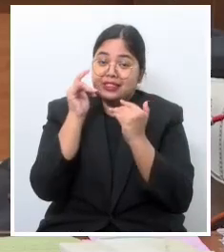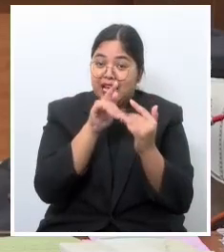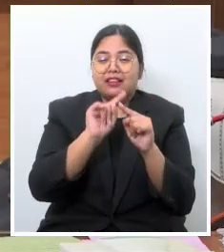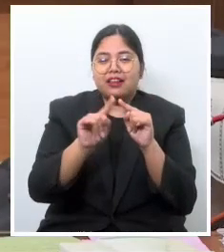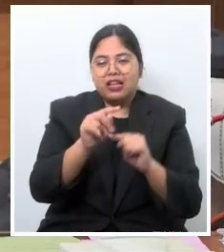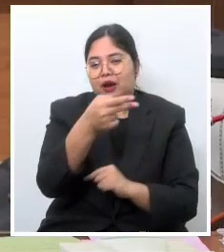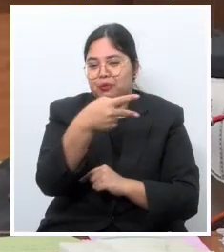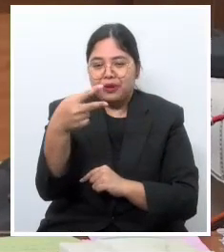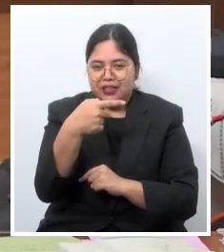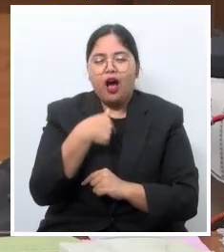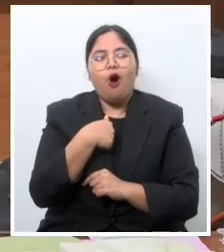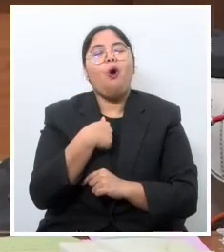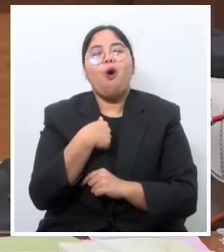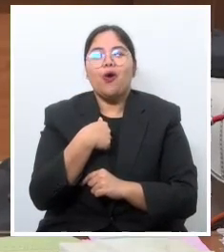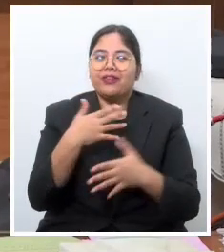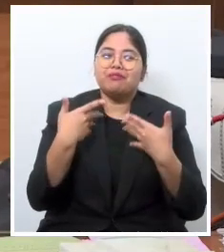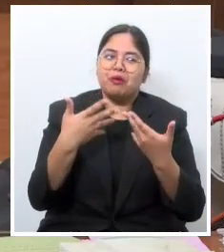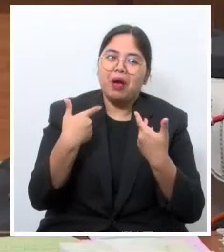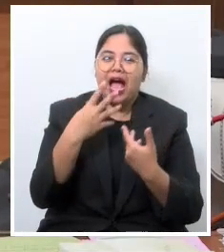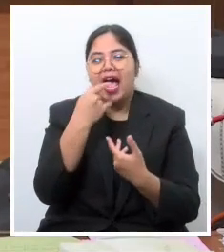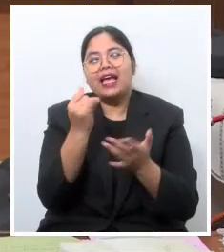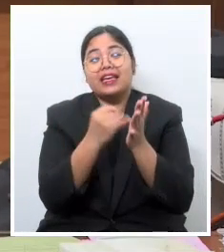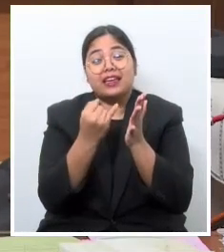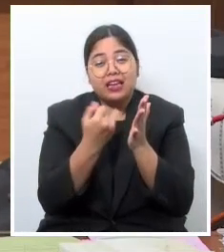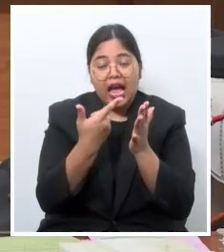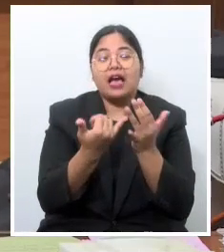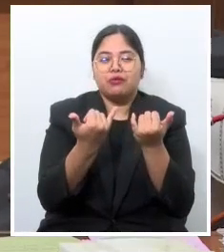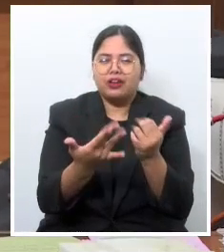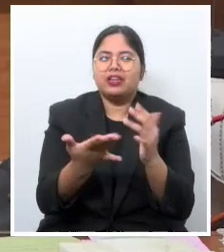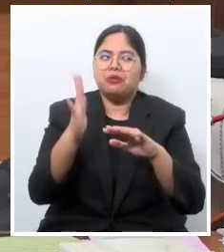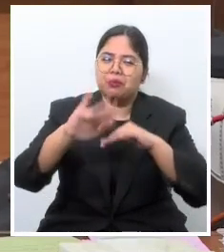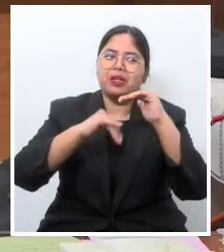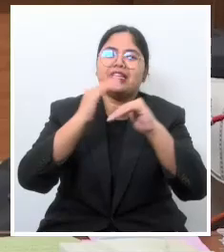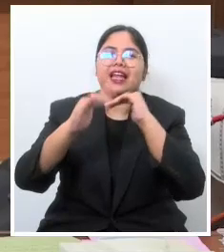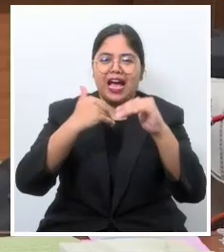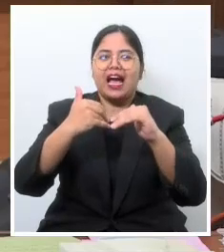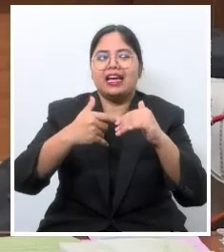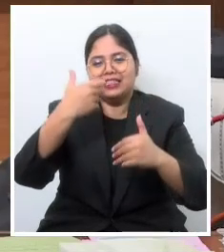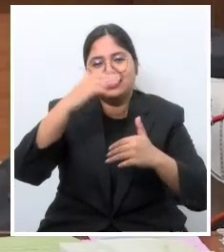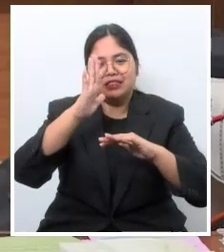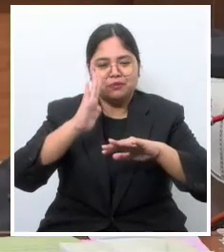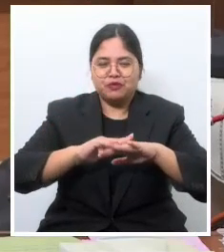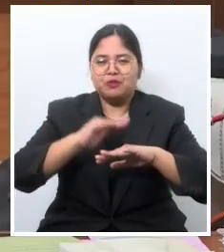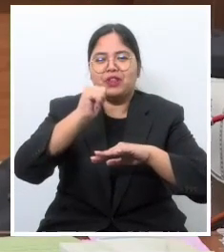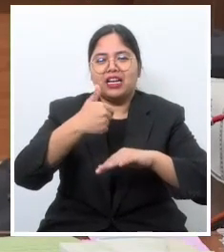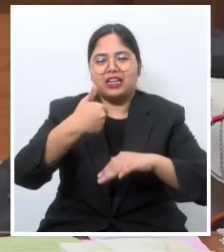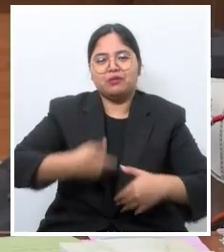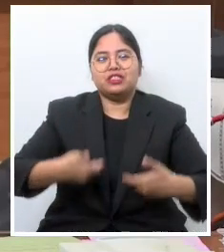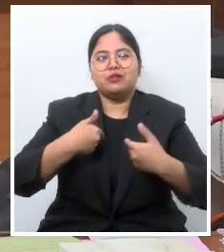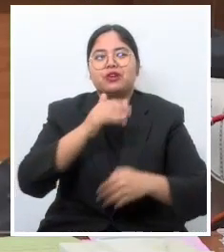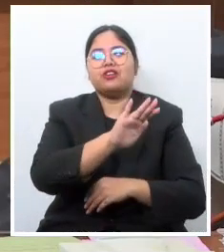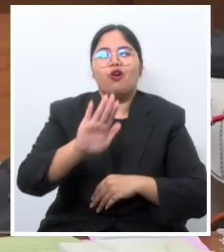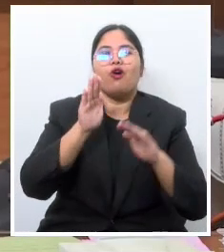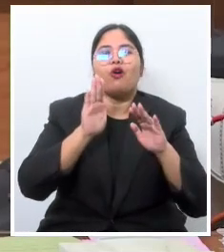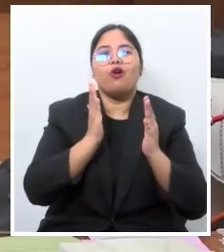ความสามารถหรือสกิลในการทักษะในการอยู่บนโลกของคนไทยเนี่ยยังคงมีสมรรถนะที่สูงอยู่ทั้งหมดนี้